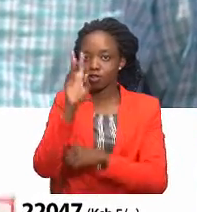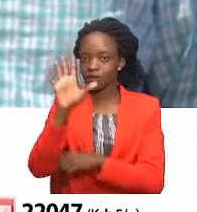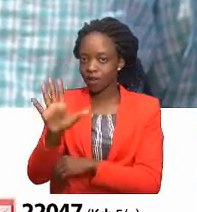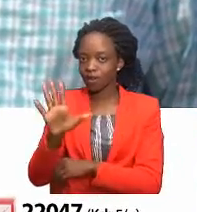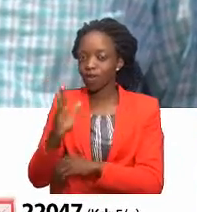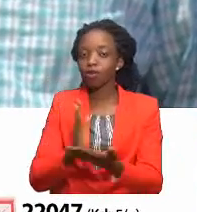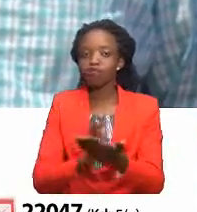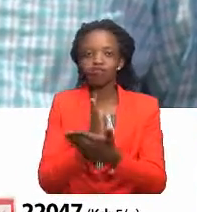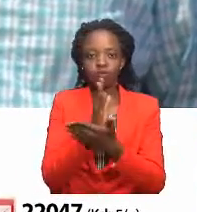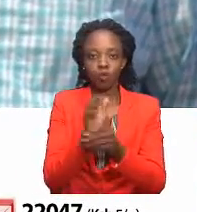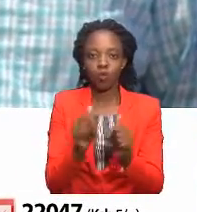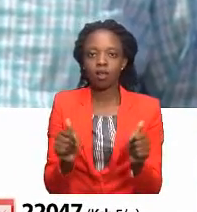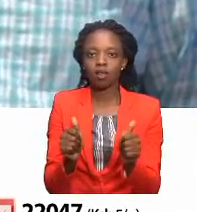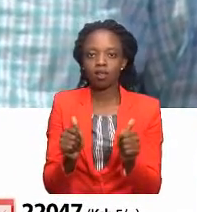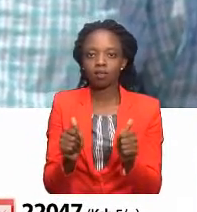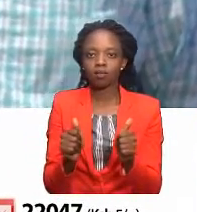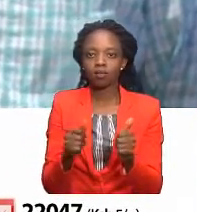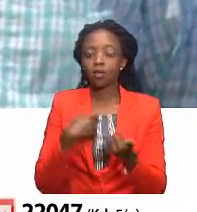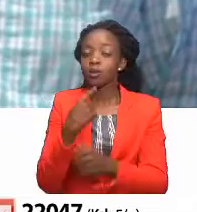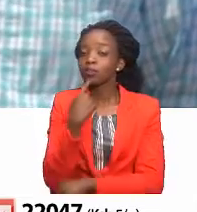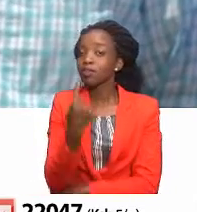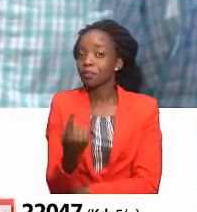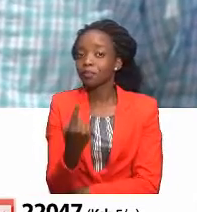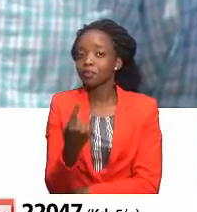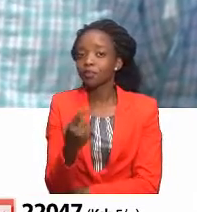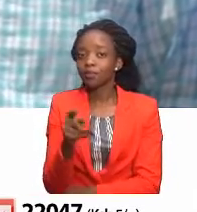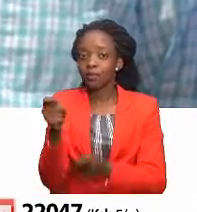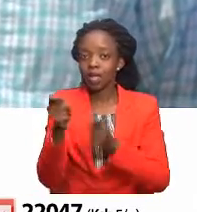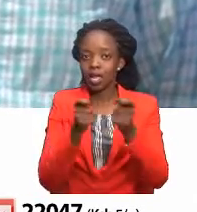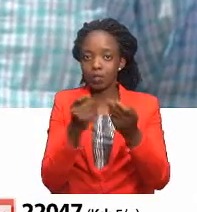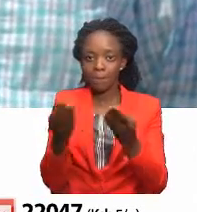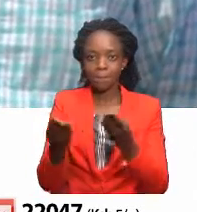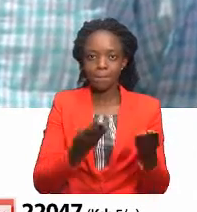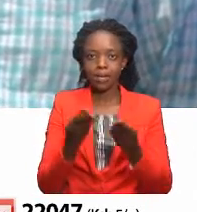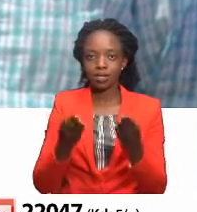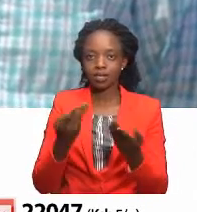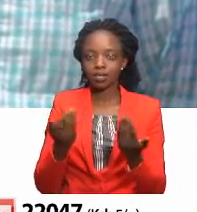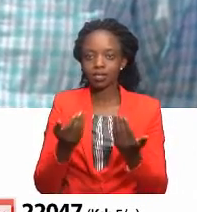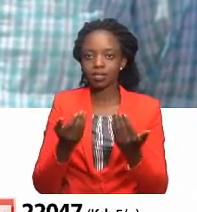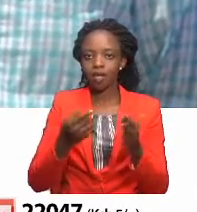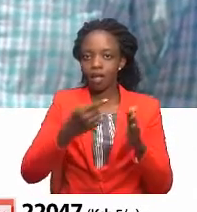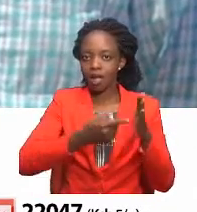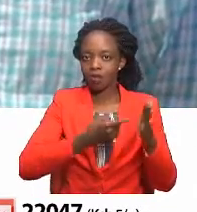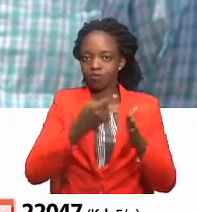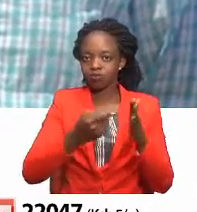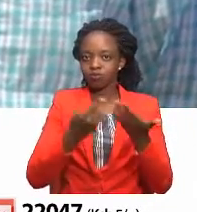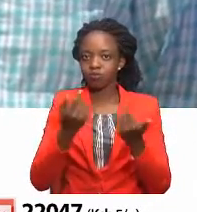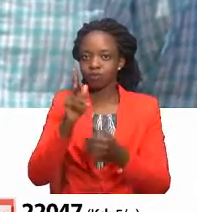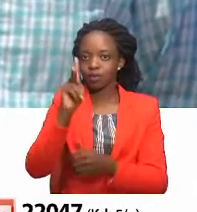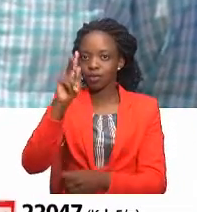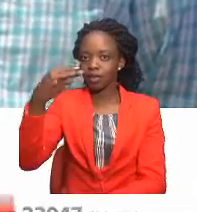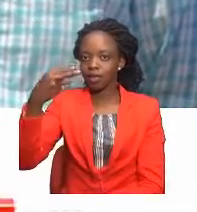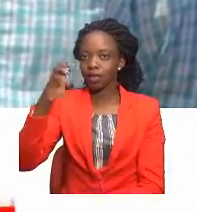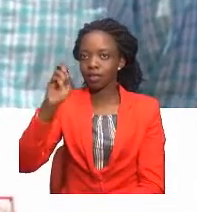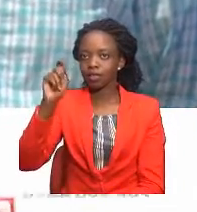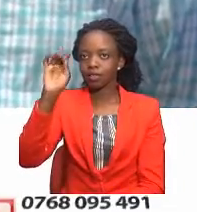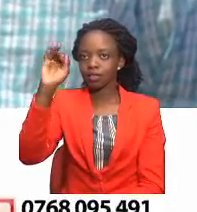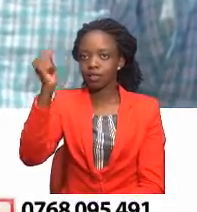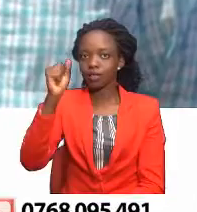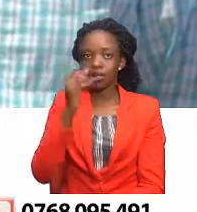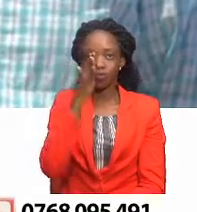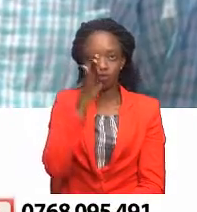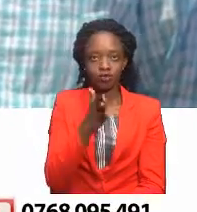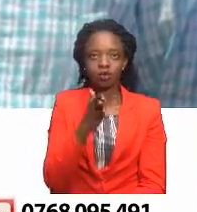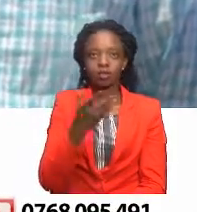kiko shwari. Na moja kwa moja tunasema naye mkurugenzi wa mauzo wa kampuni ya Hetias ama duka la jumla la Hetias. Wao